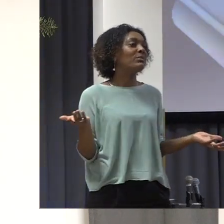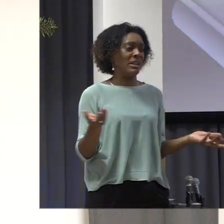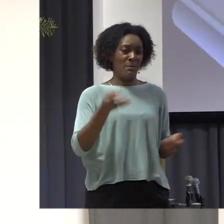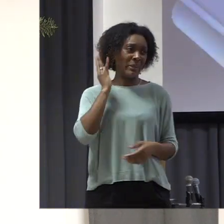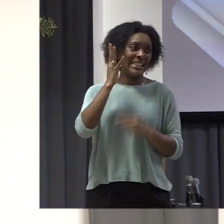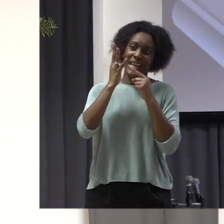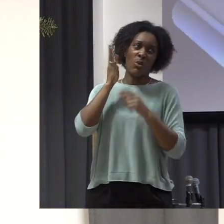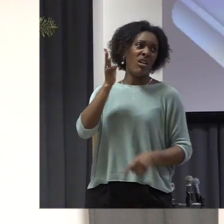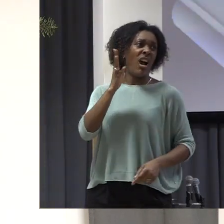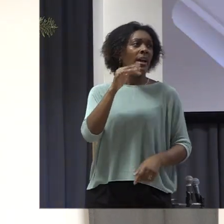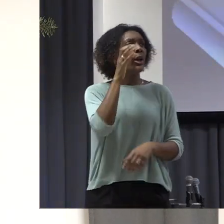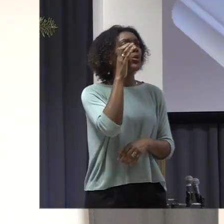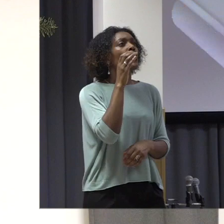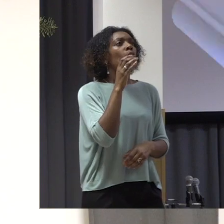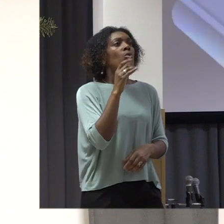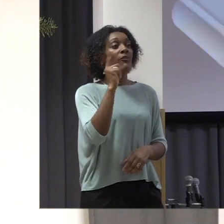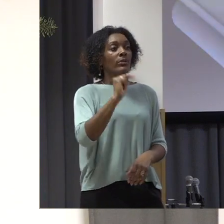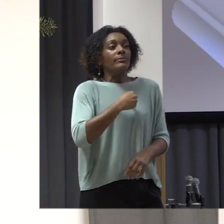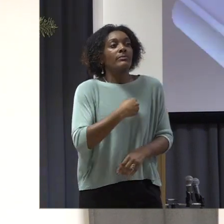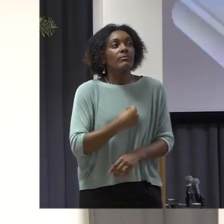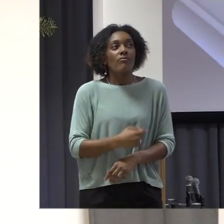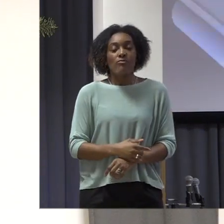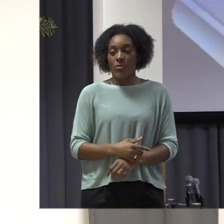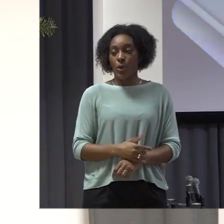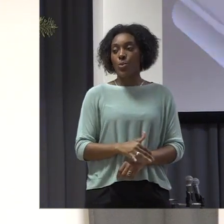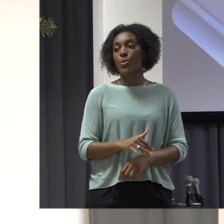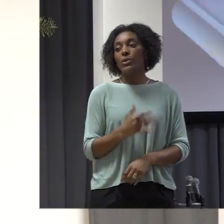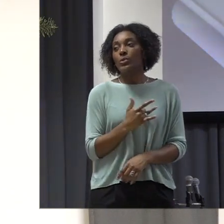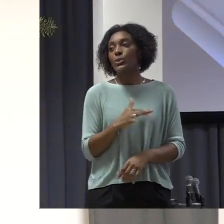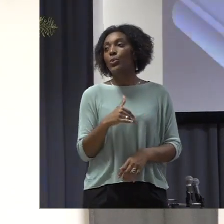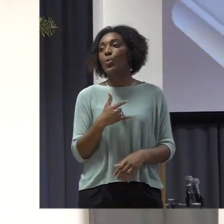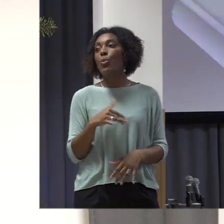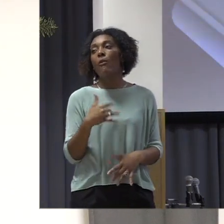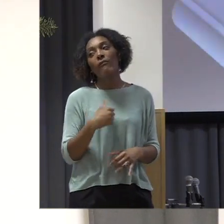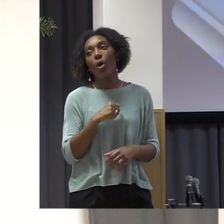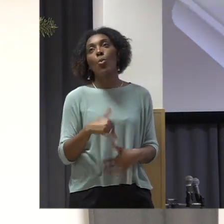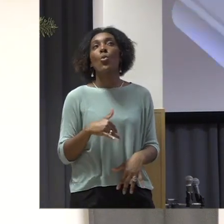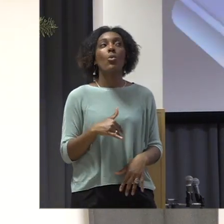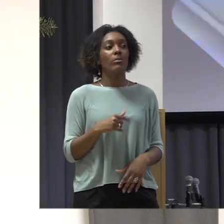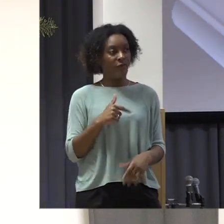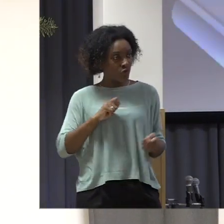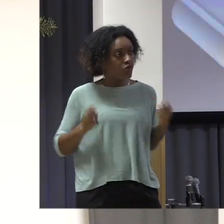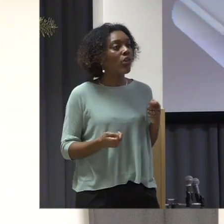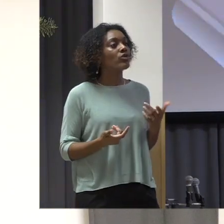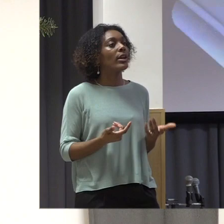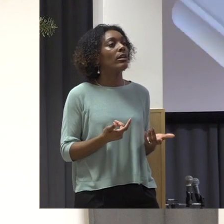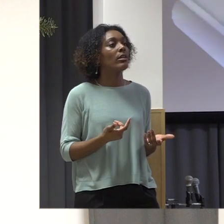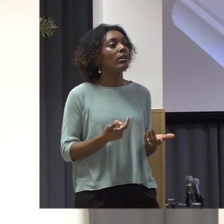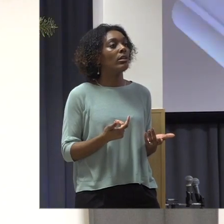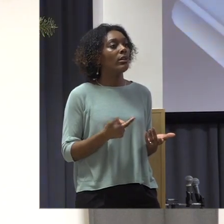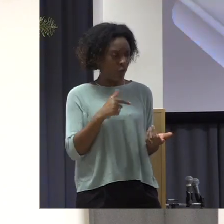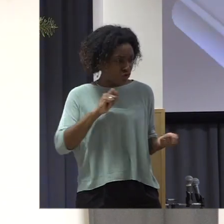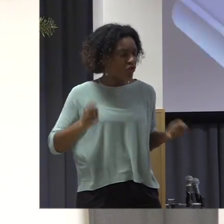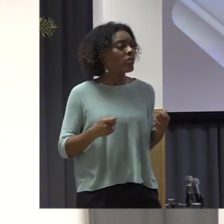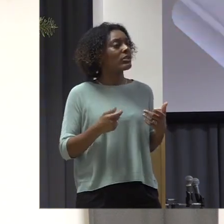il doit nous bousculer, il doit nous déranger. Et de la façon dont, pour les chrétiens